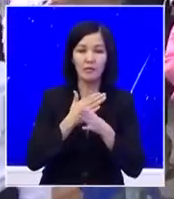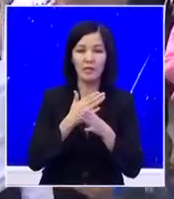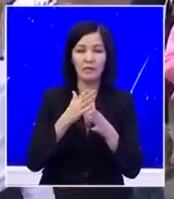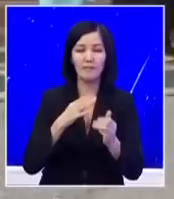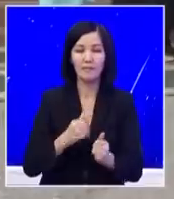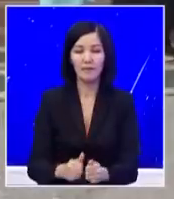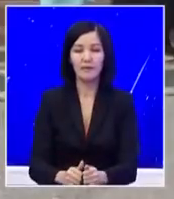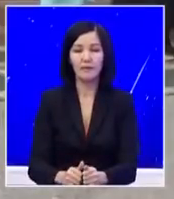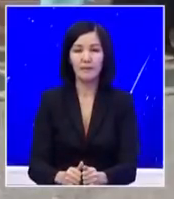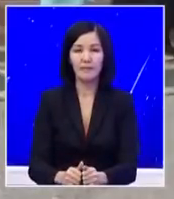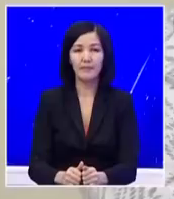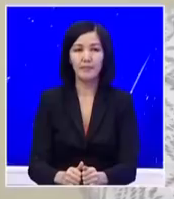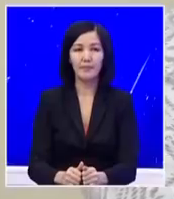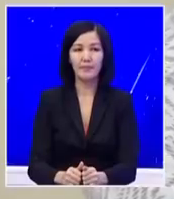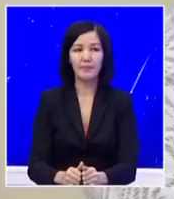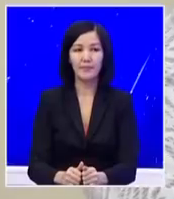жәрдем.